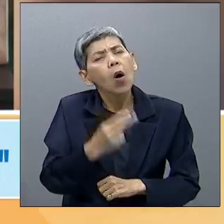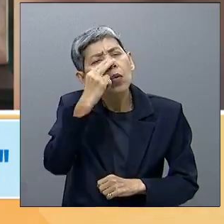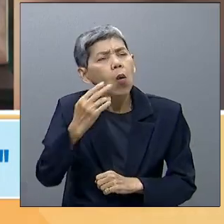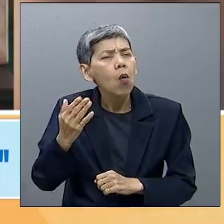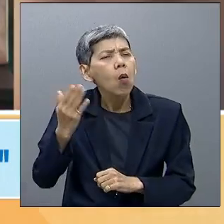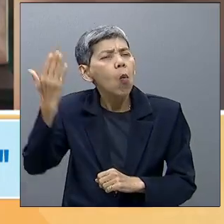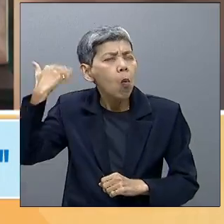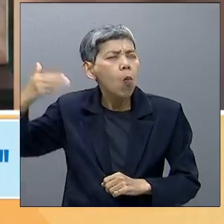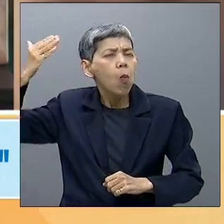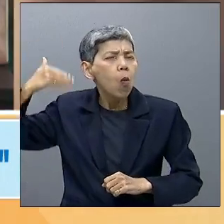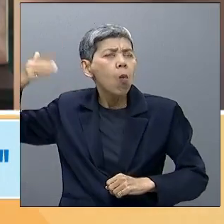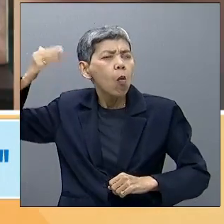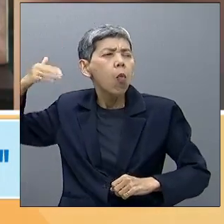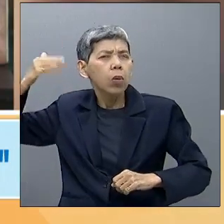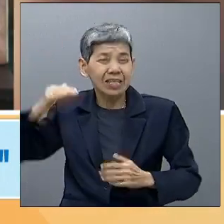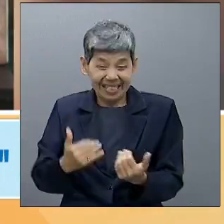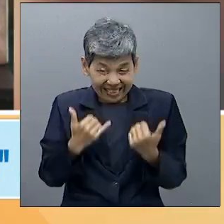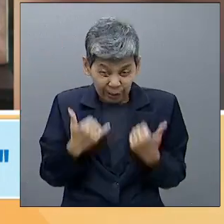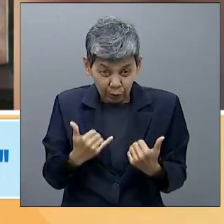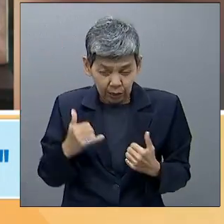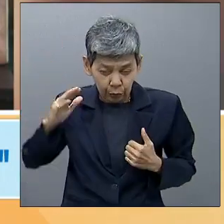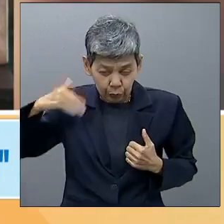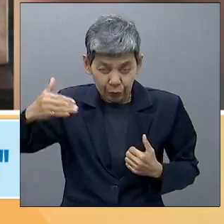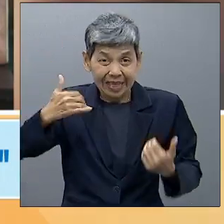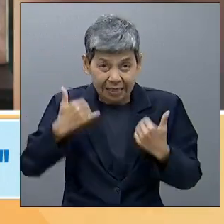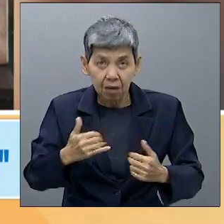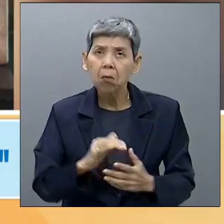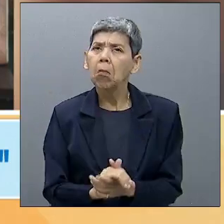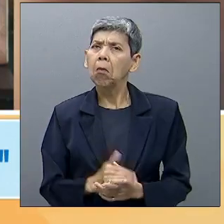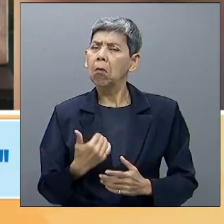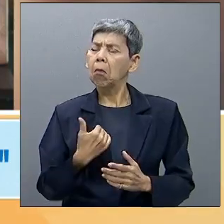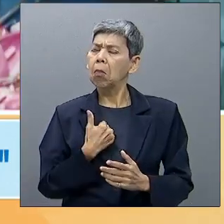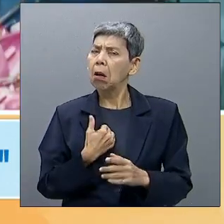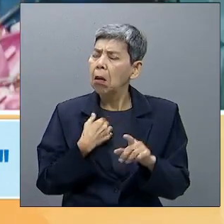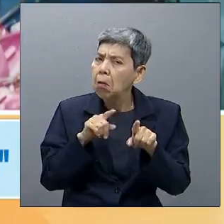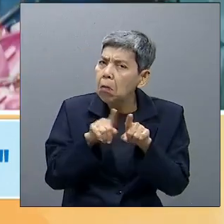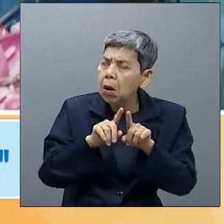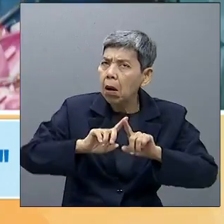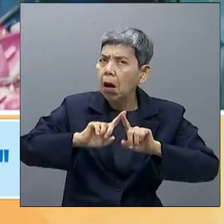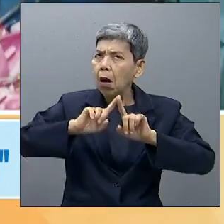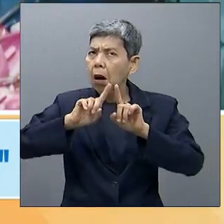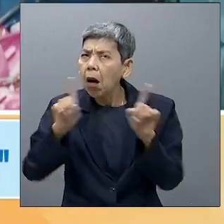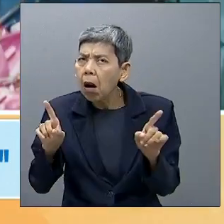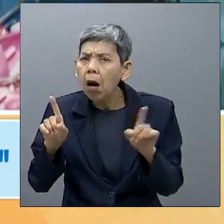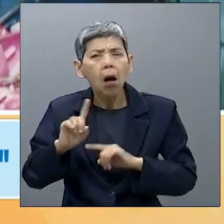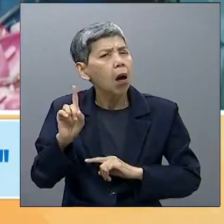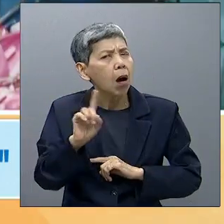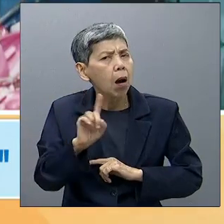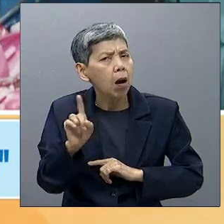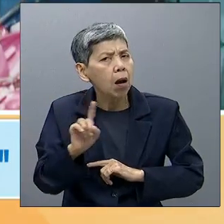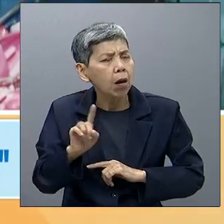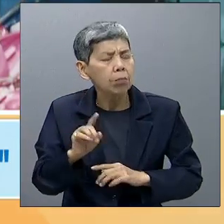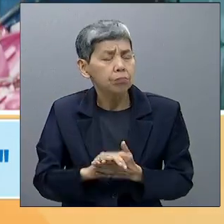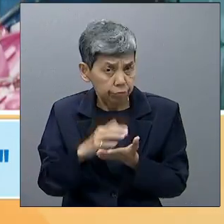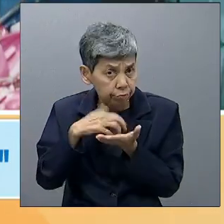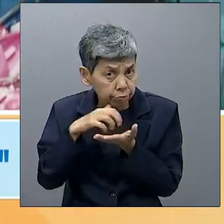ไปการประกวดนางงามในยุคก่อนจนถึงยุคปัจจุบันนี้เนี่ยมันมีความเหมือนแตกต่างหรือว่ามีวิวัฒนาการยังไงบ้างคะพี่เล่า